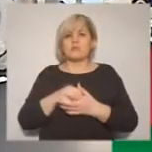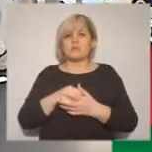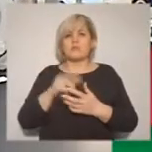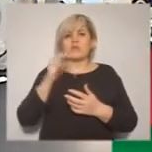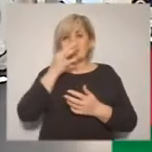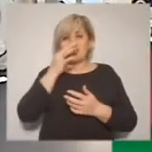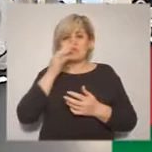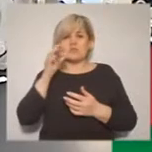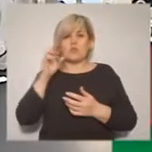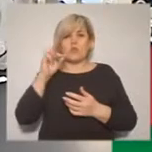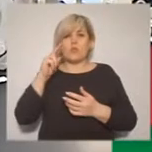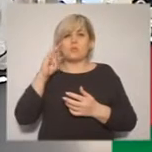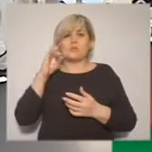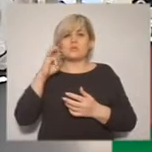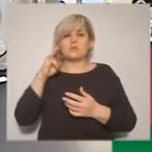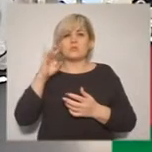эпистарха выявляются в кале